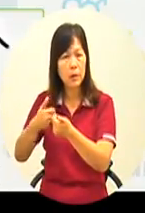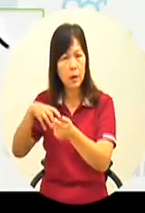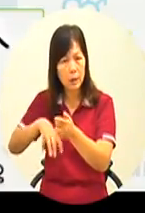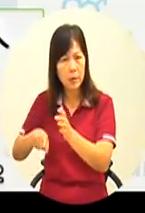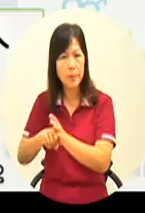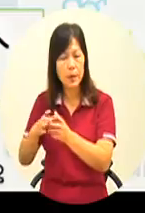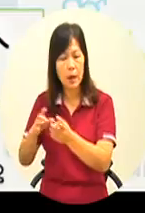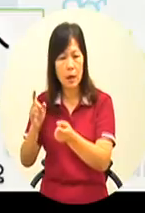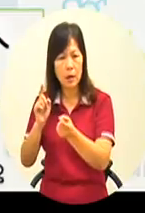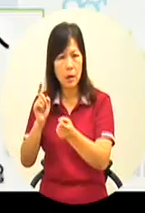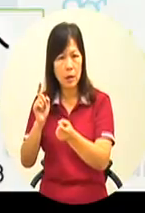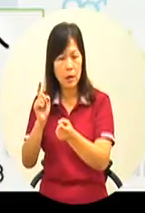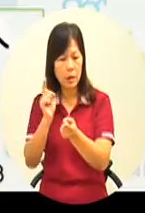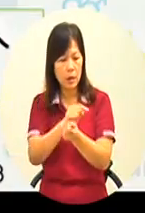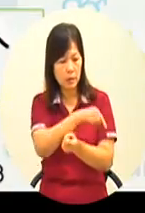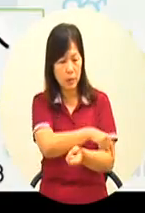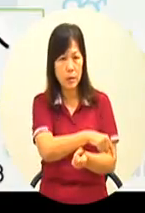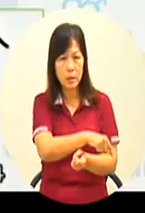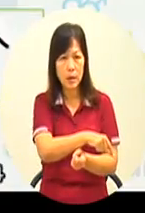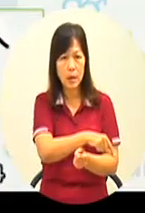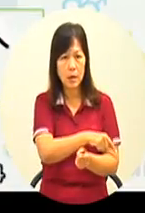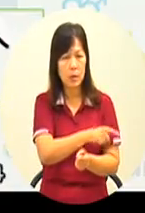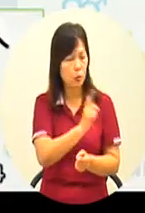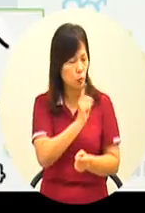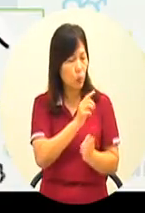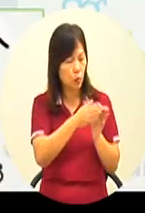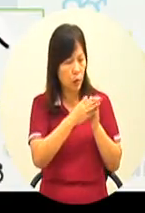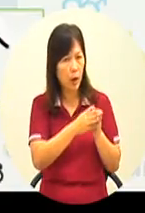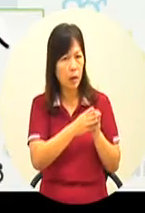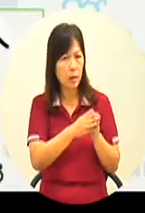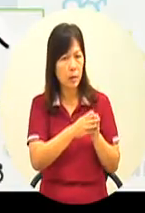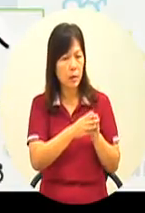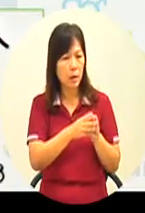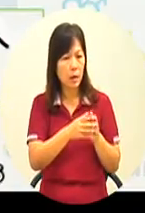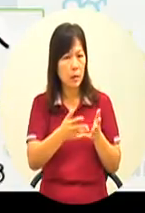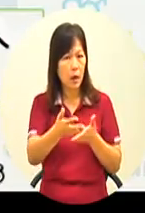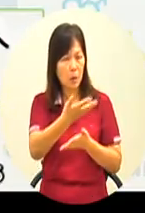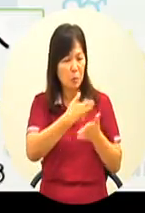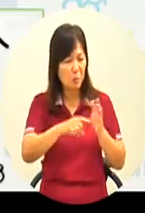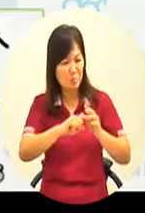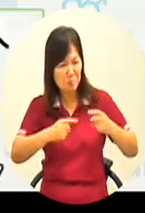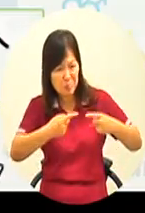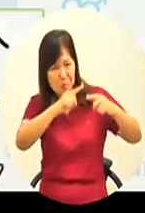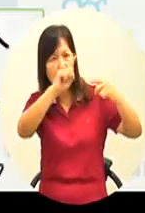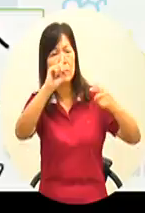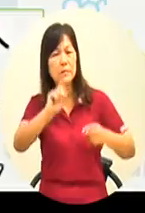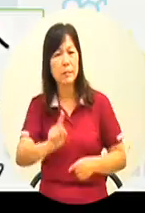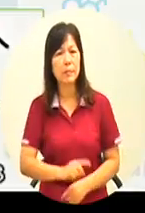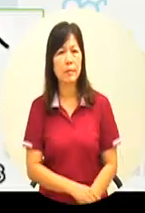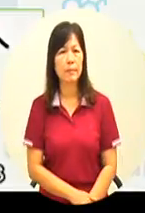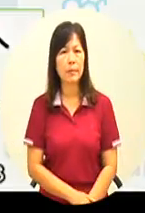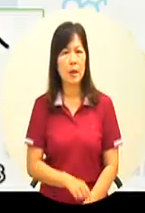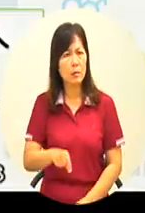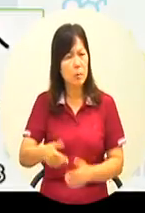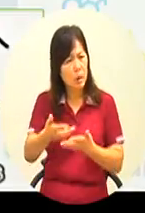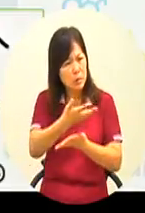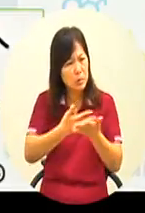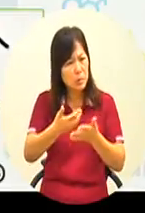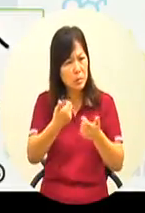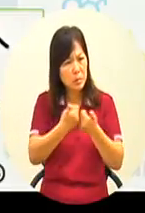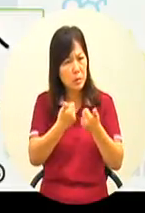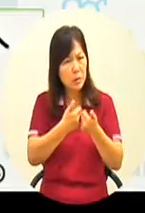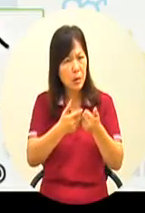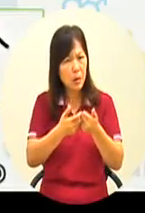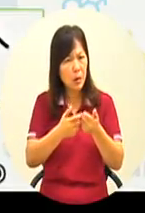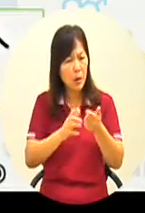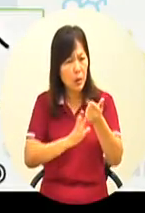要跟你的另外一个相对人甲如何的进行攻防。那这样的调解委员到底是不是